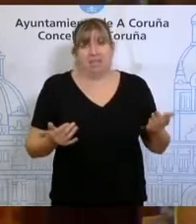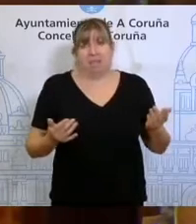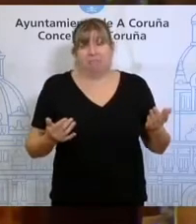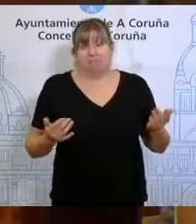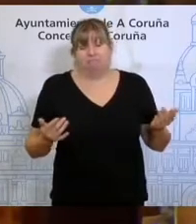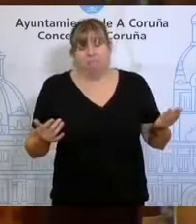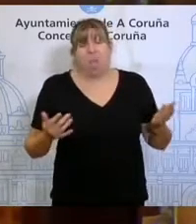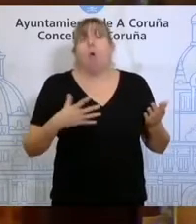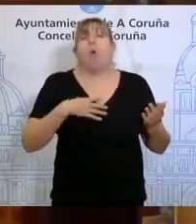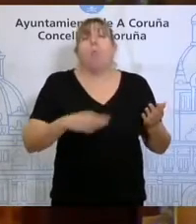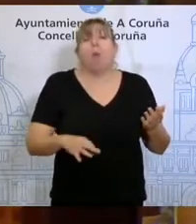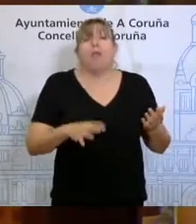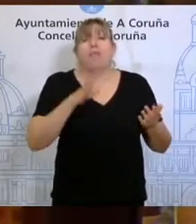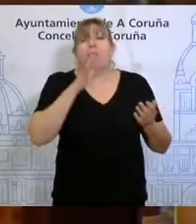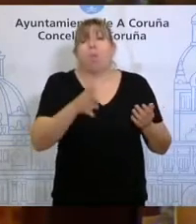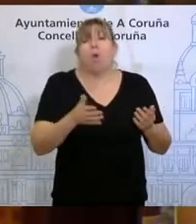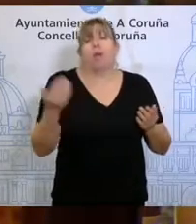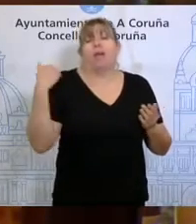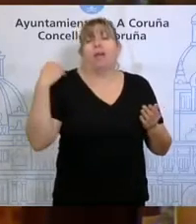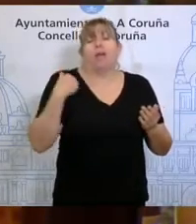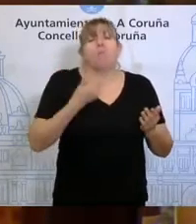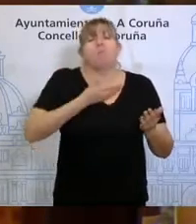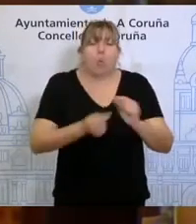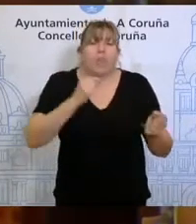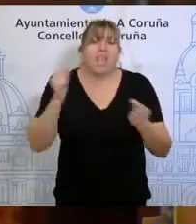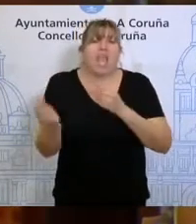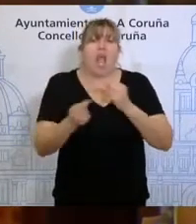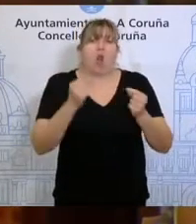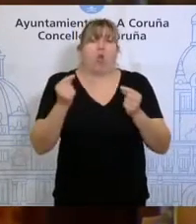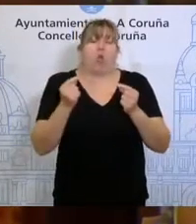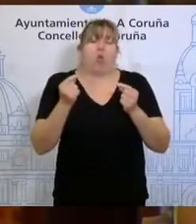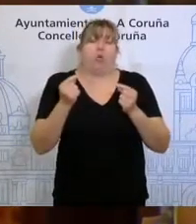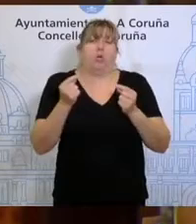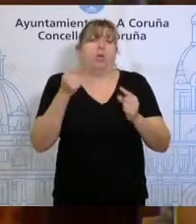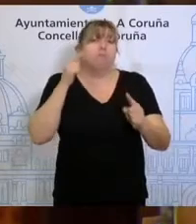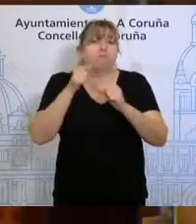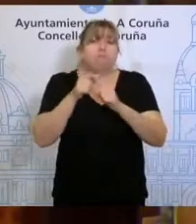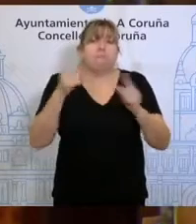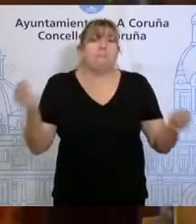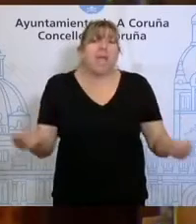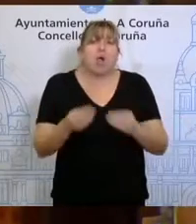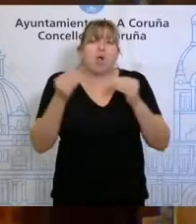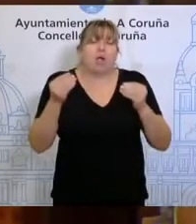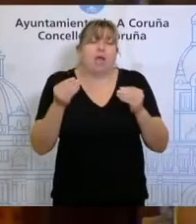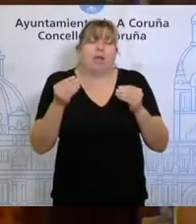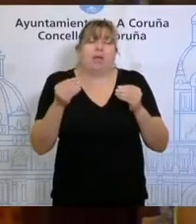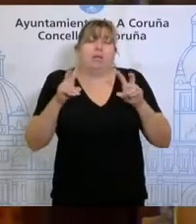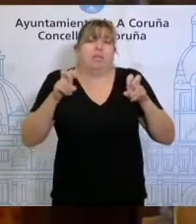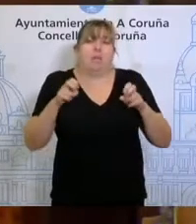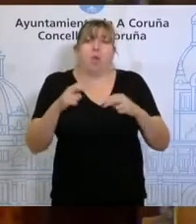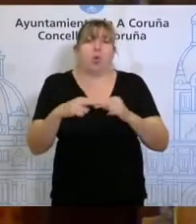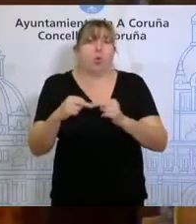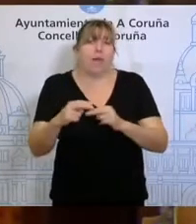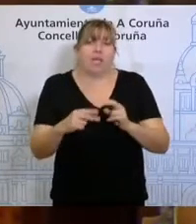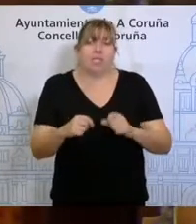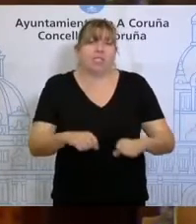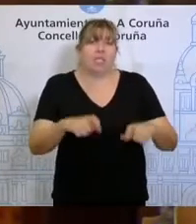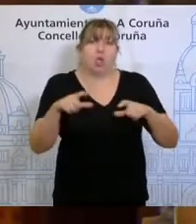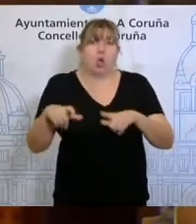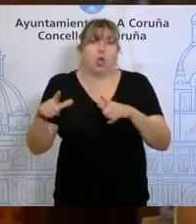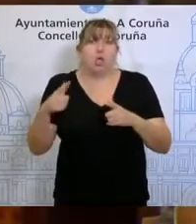sexan as propostas da Marea Atlántica, sexan os votos da Marea Atlántica. Sabemos que é moi difícil que nos vayamos poñer de acordo